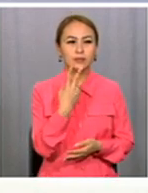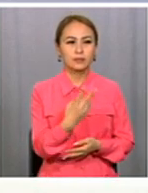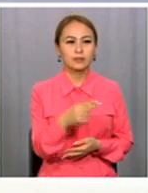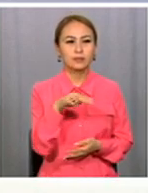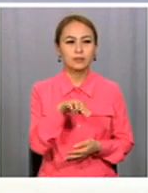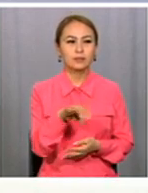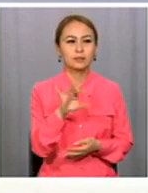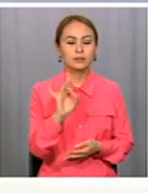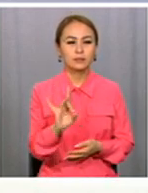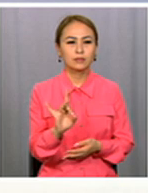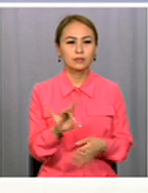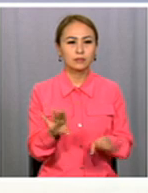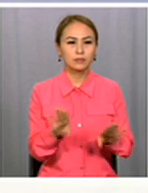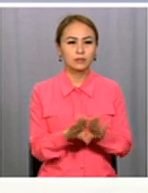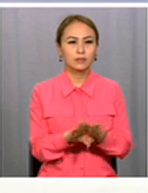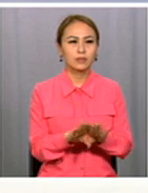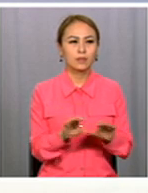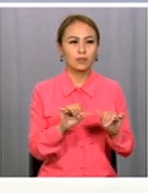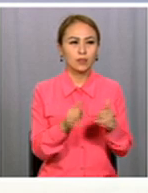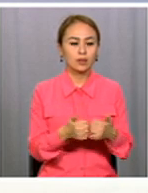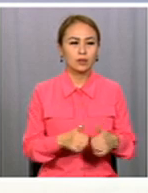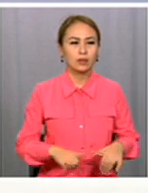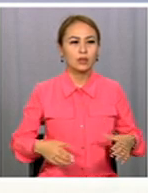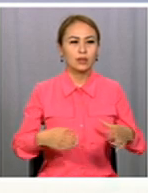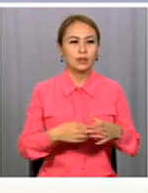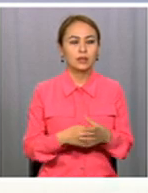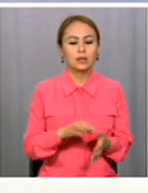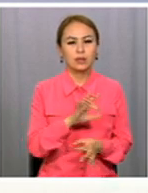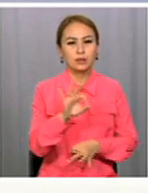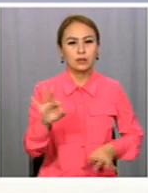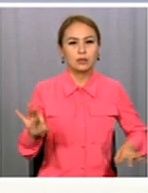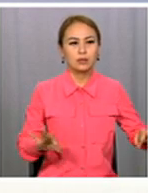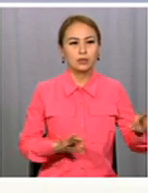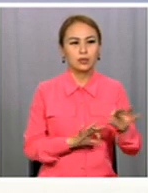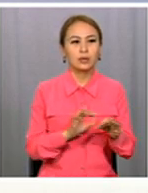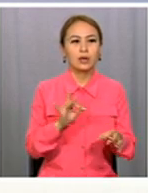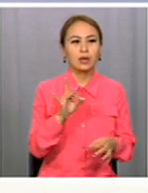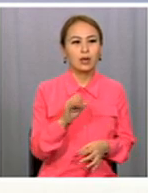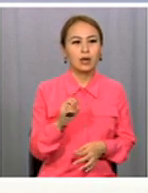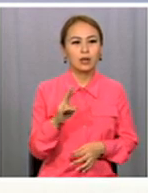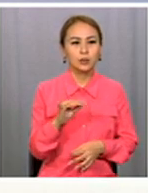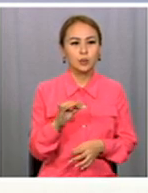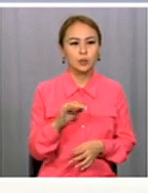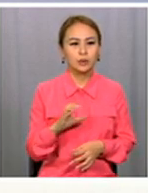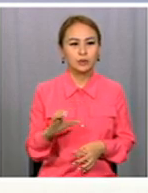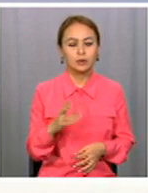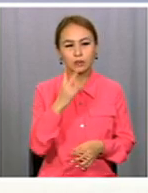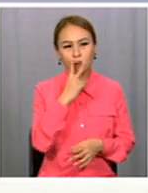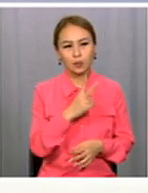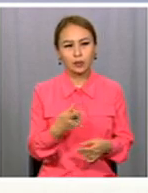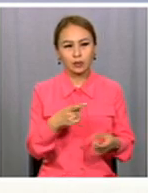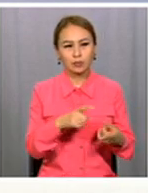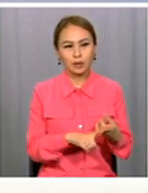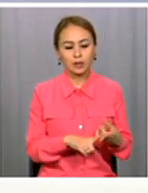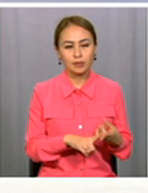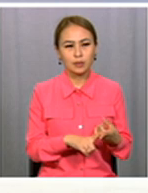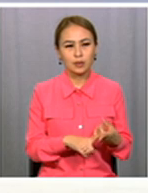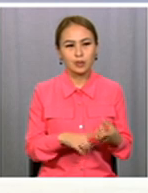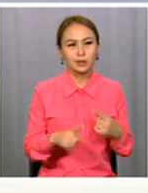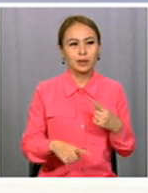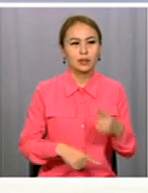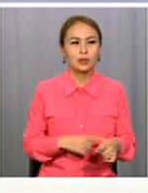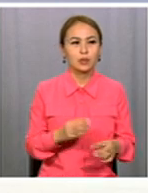R. Яғни біз бұл формуладан шеңбердің ұзындығының радиустан тәуелділігін байқаймыз. Келесі